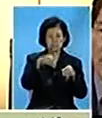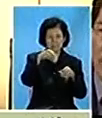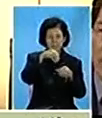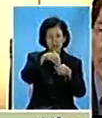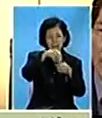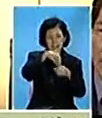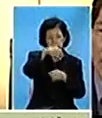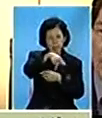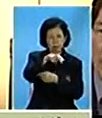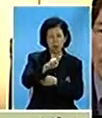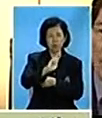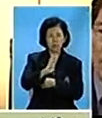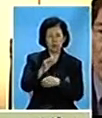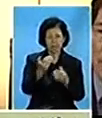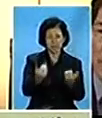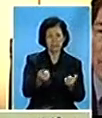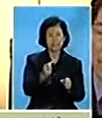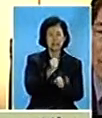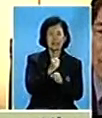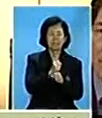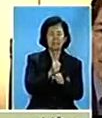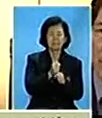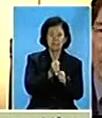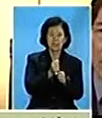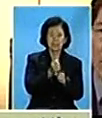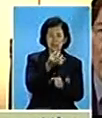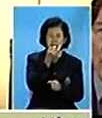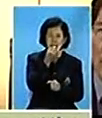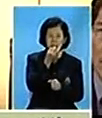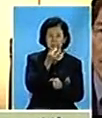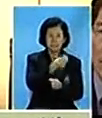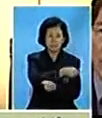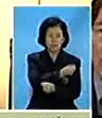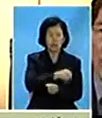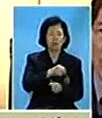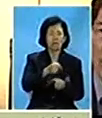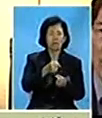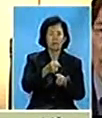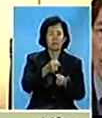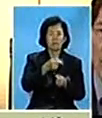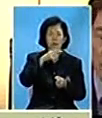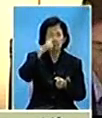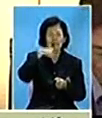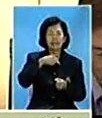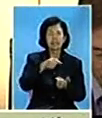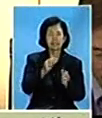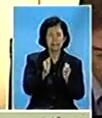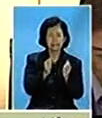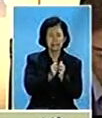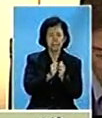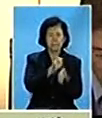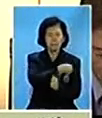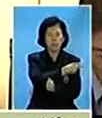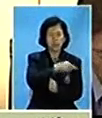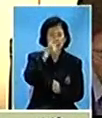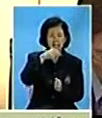มายความว่า1ผู้ประกอบอาชีพแพทย์แผนไทยนะครับอันที่2ก็ประกอบวิชาชีพการแพทย์แผนไทยประยุกต์ก็เป็นการเน้นให้รับทราบว่